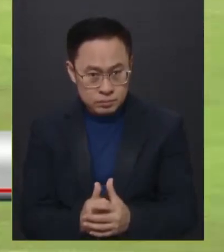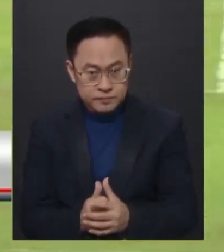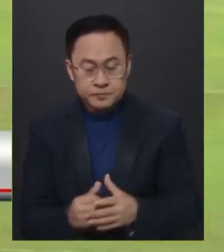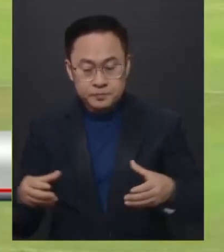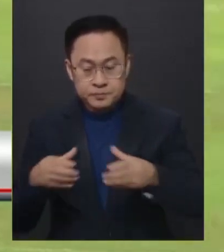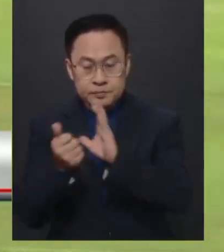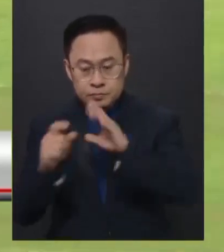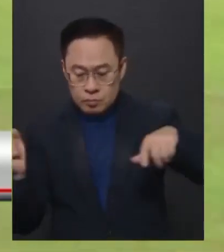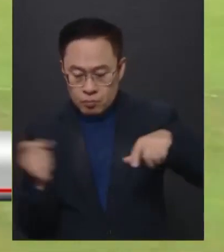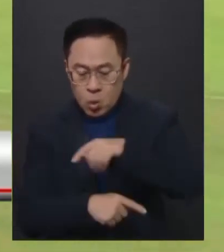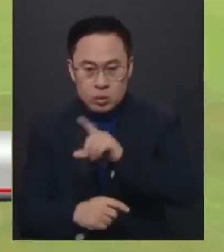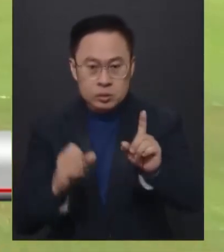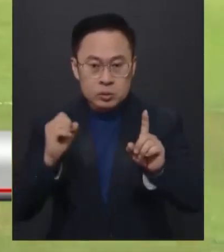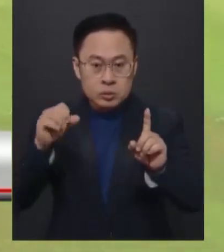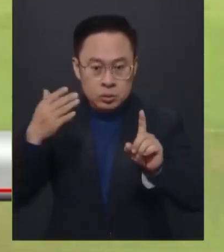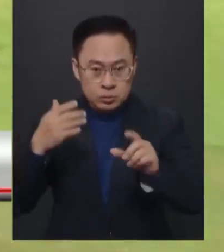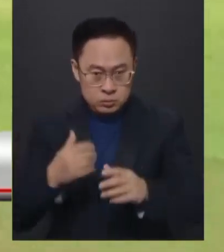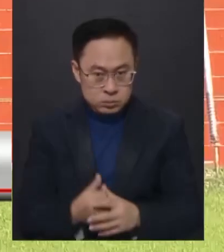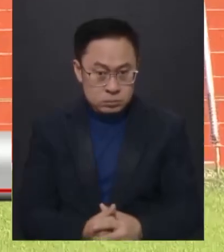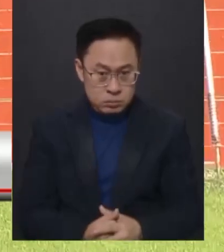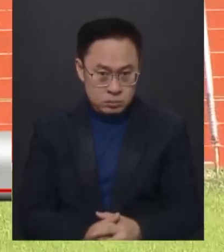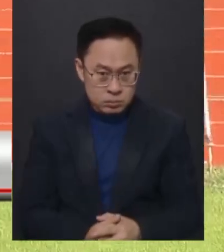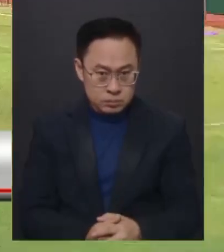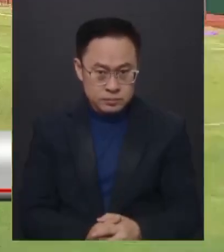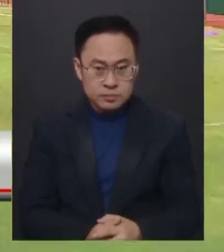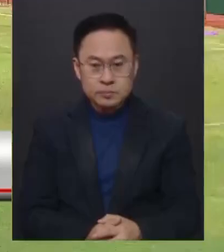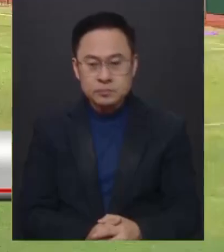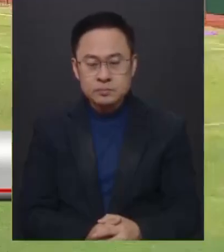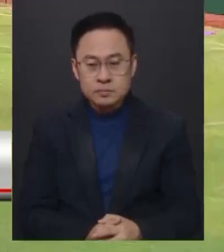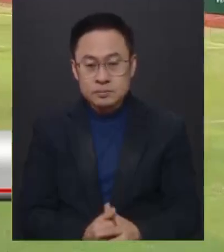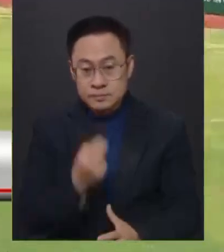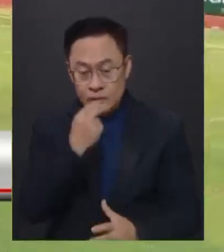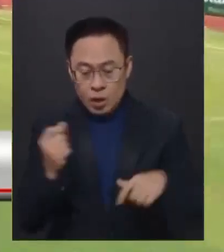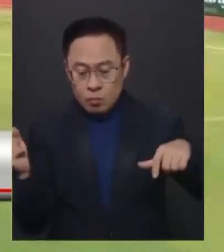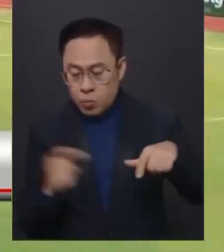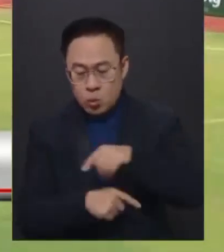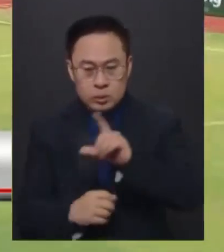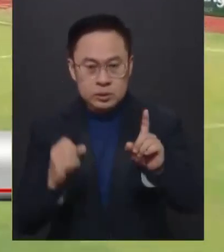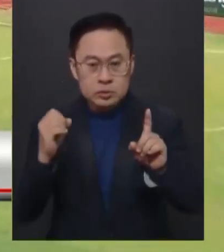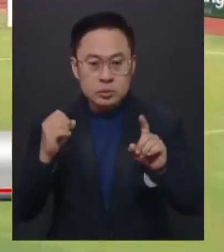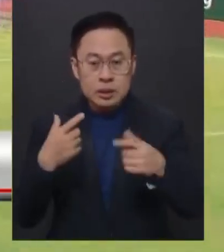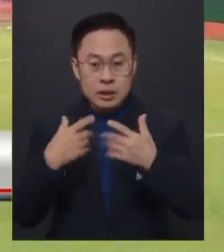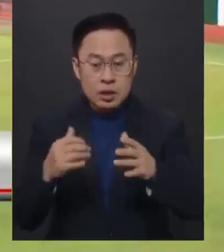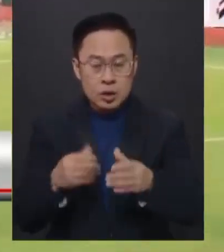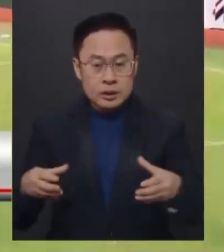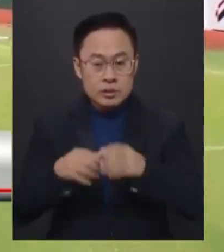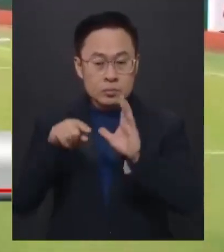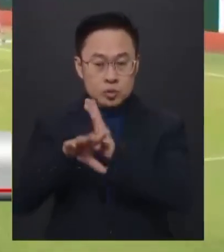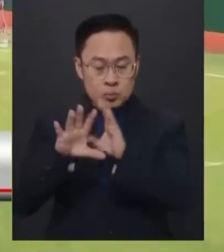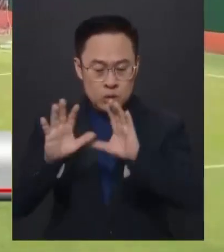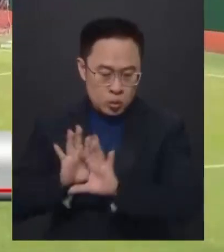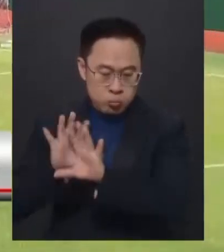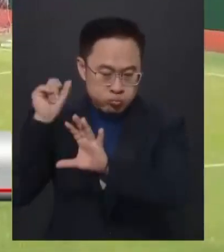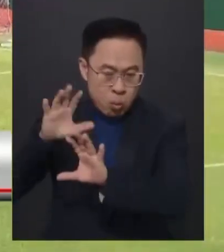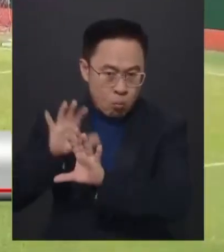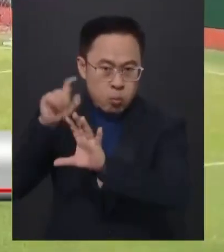ไปก่อน1-0ครับซัดตรงบริเวณกรอบ6หลาเลยครับจากนั้นเนี่ยชลบุรีก็โหมบุ